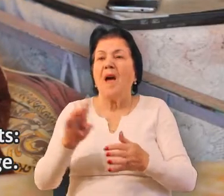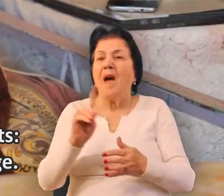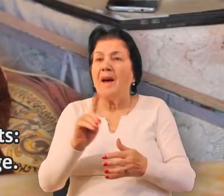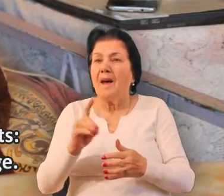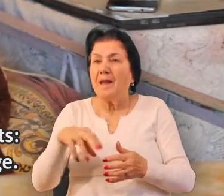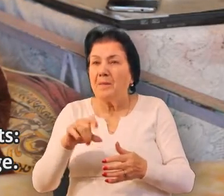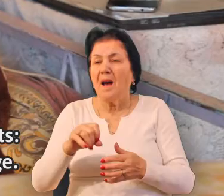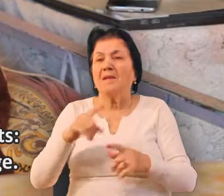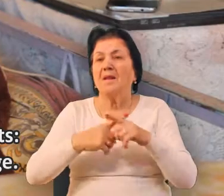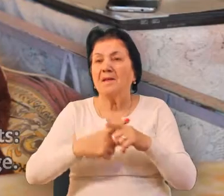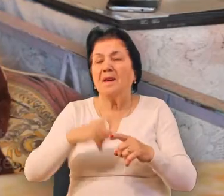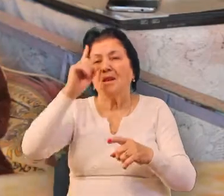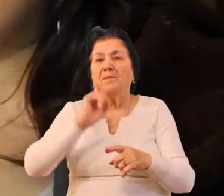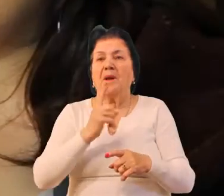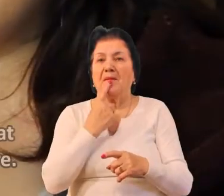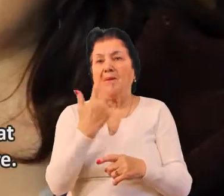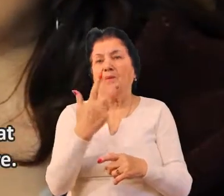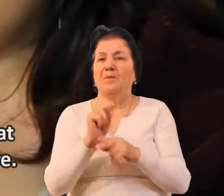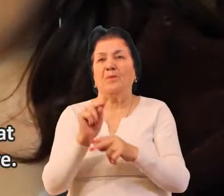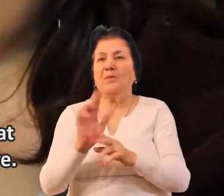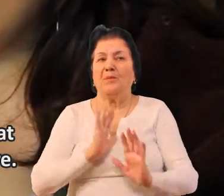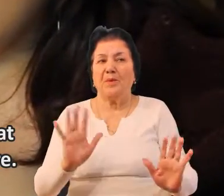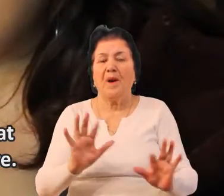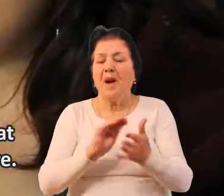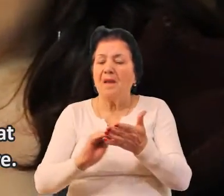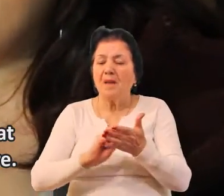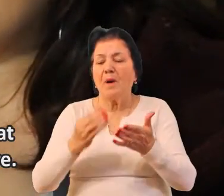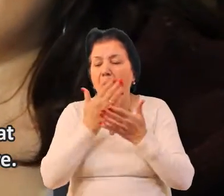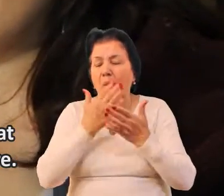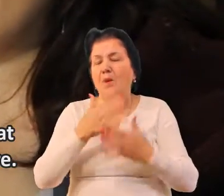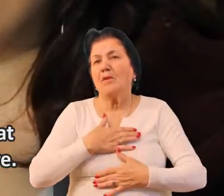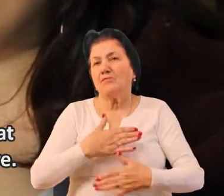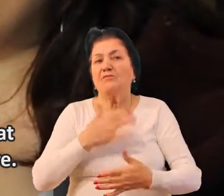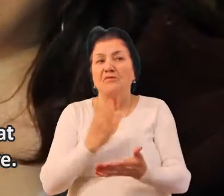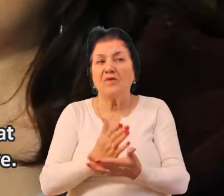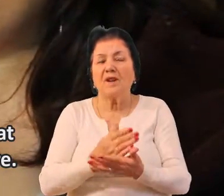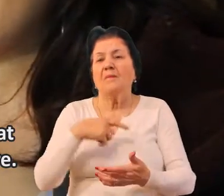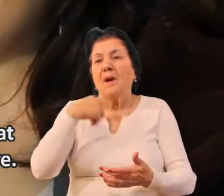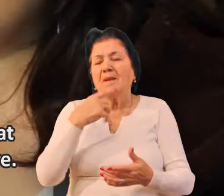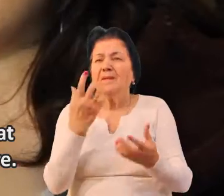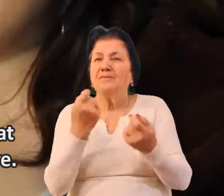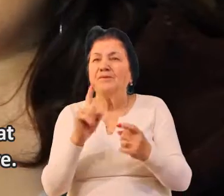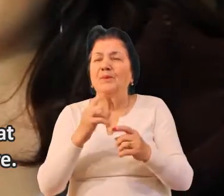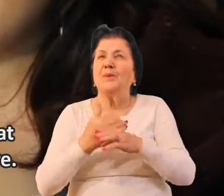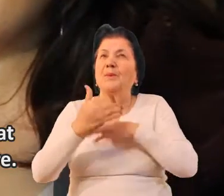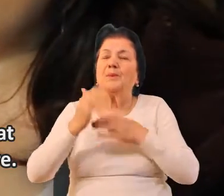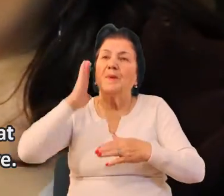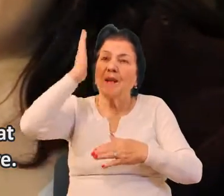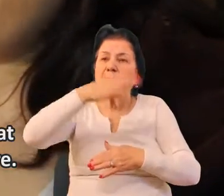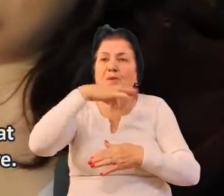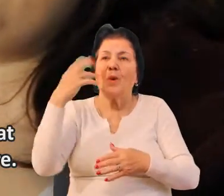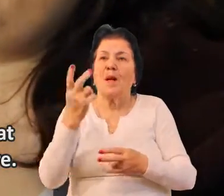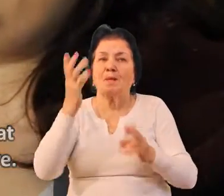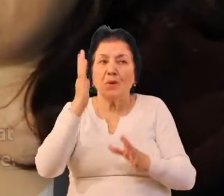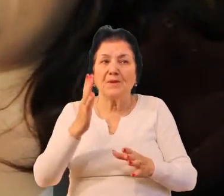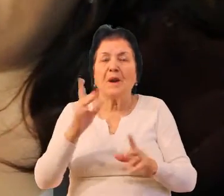Ədəbiyyat, riyaziyyat, Azərbaycan dili. Mən yazmağa, oxumağa meyilli oldum. Dedim ki, ən azından gələcəkdə bu mənə